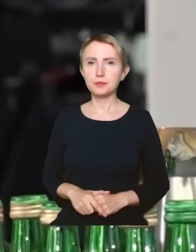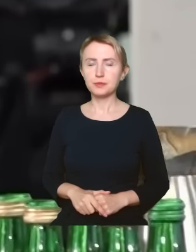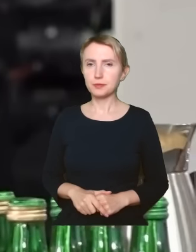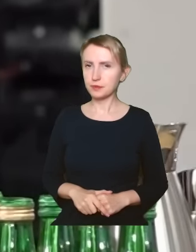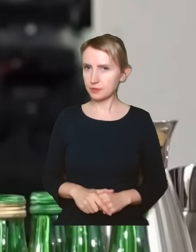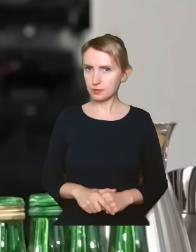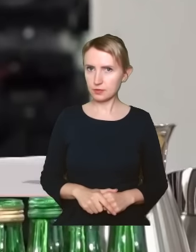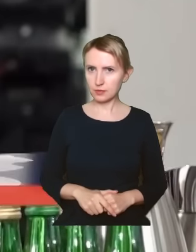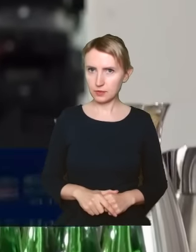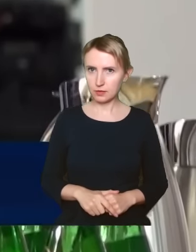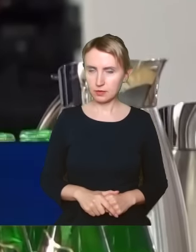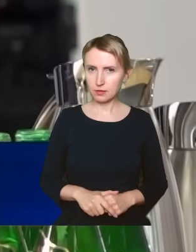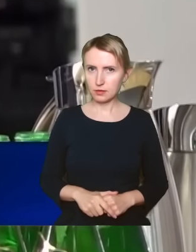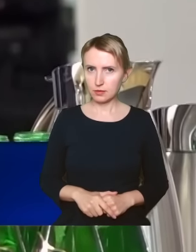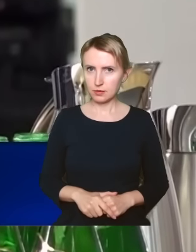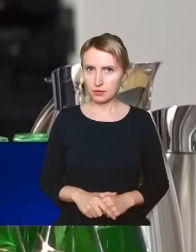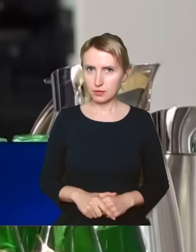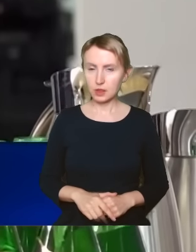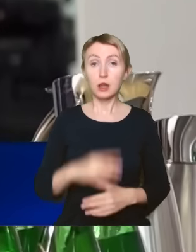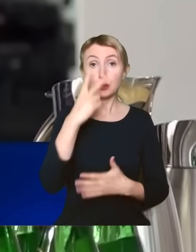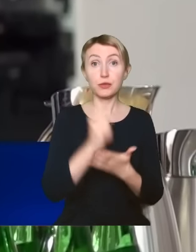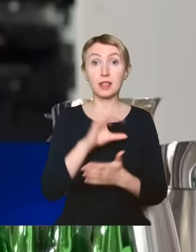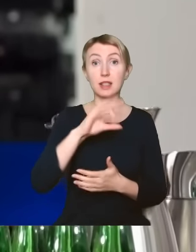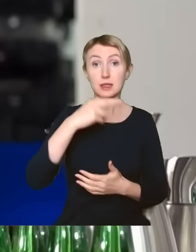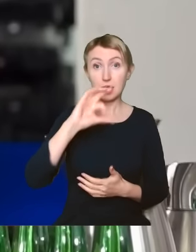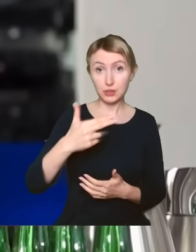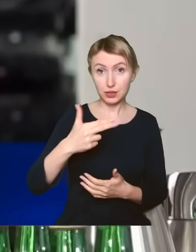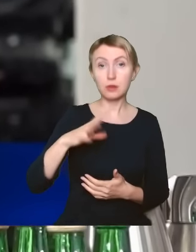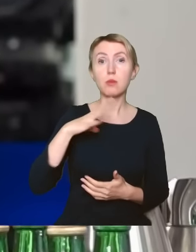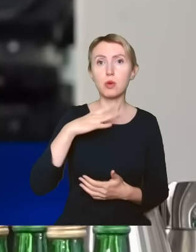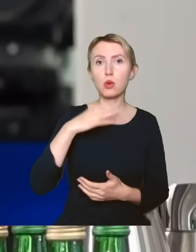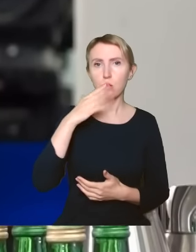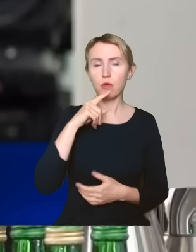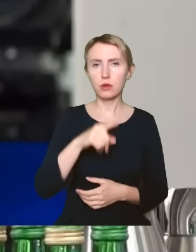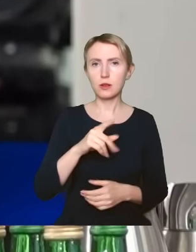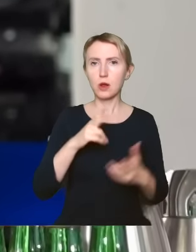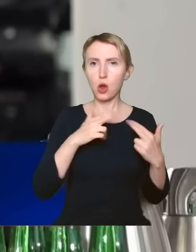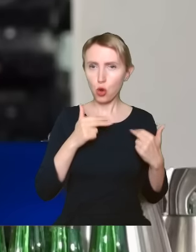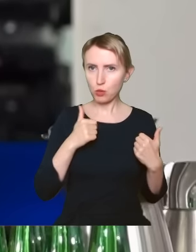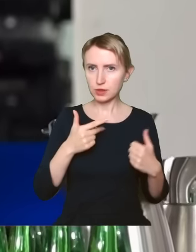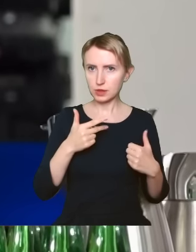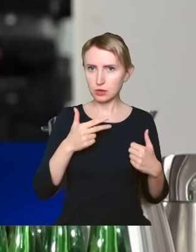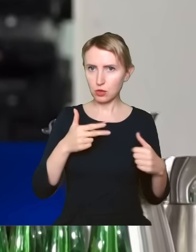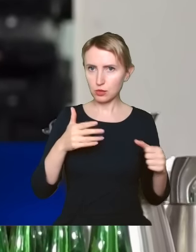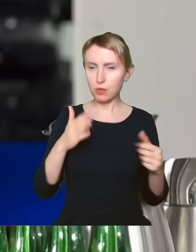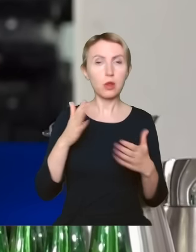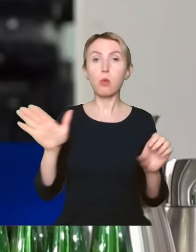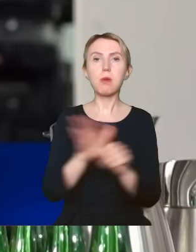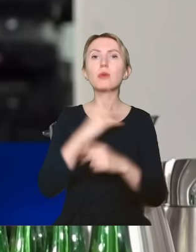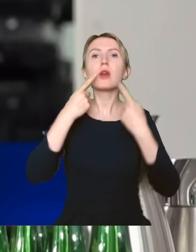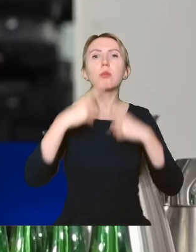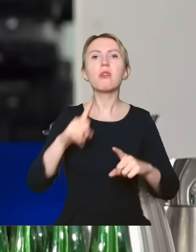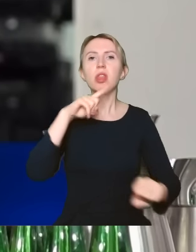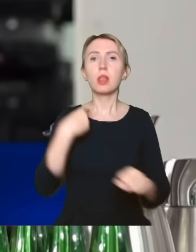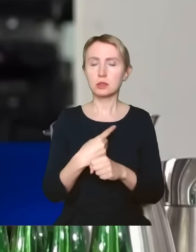Świadek Sasin obciążył podczas przesłuchania przed komisją pełną odpowiedzialność za wydanie